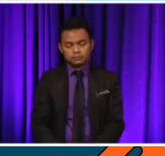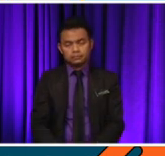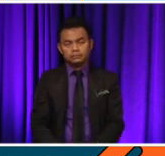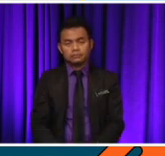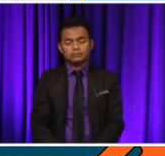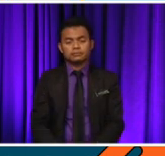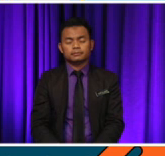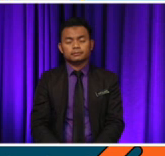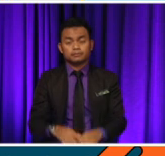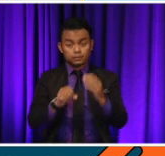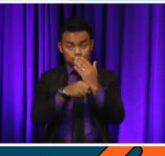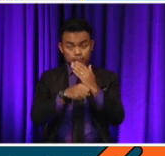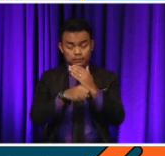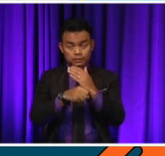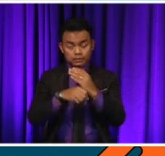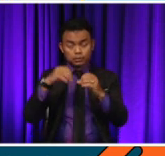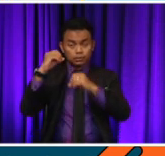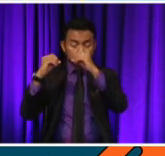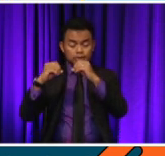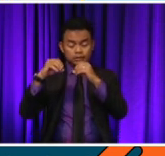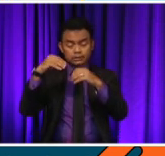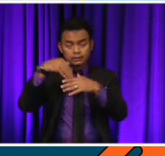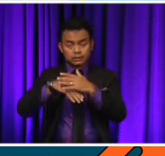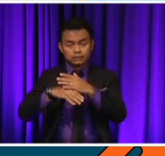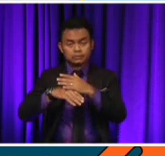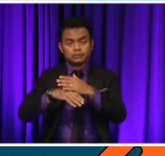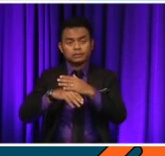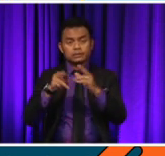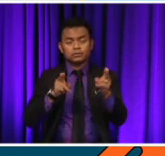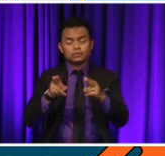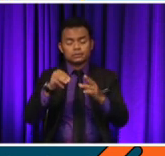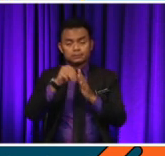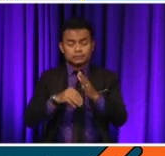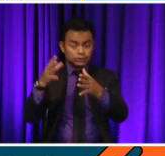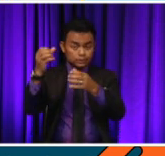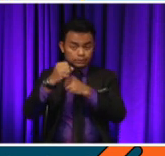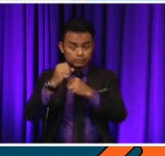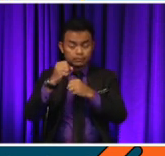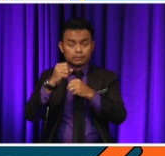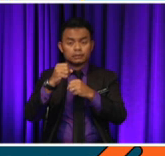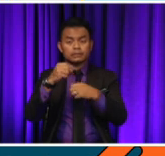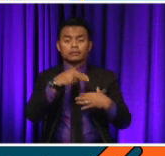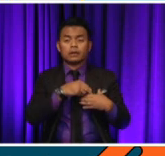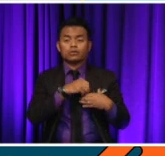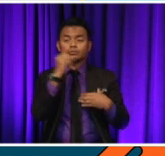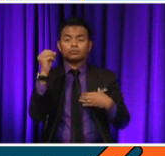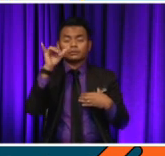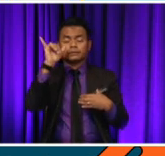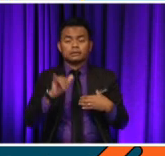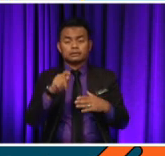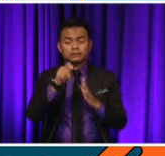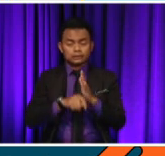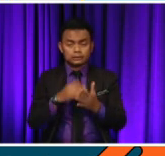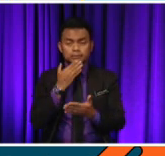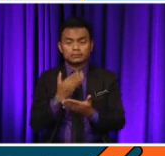dan sumber organisasi dalam use mencapai output yang terbaik oke output ini